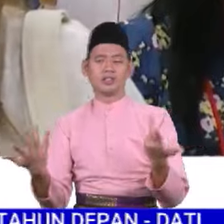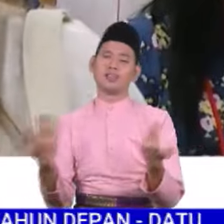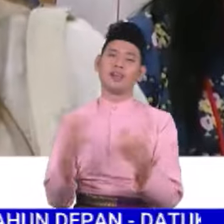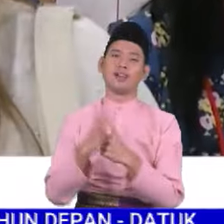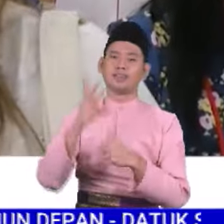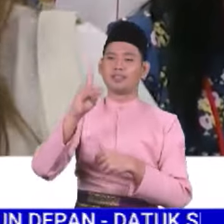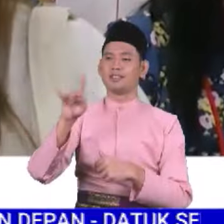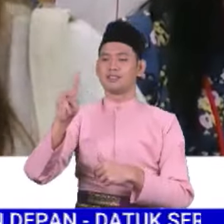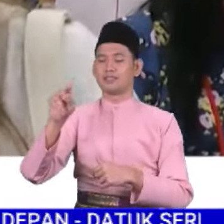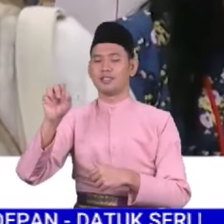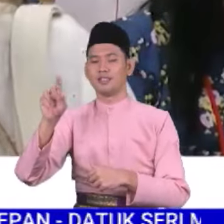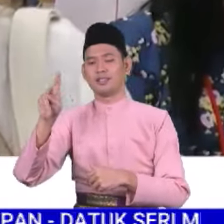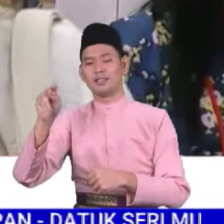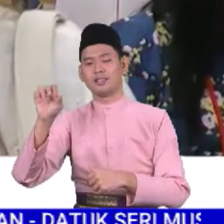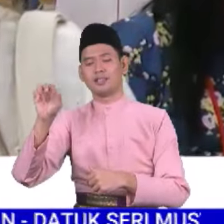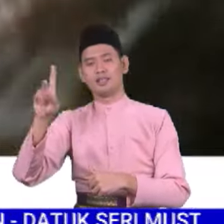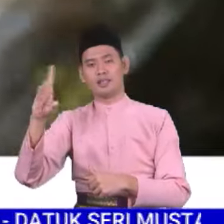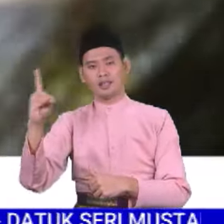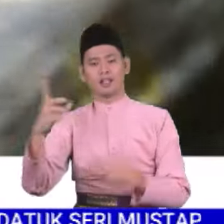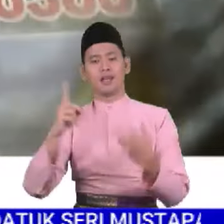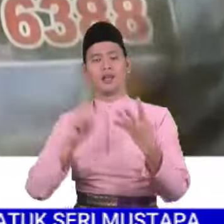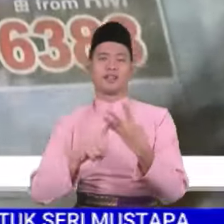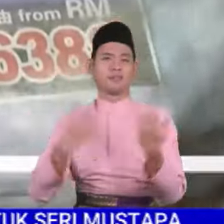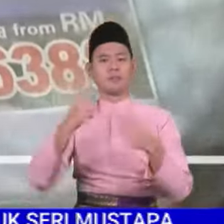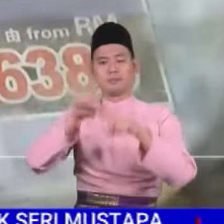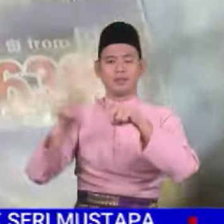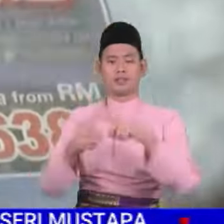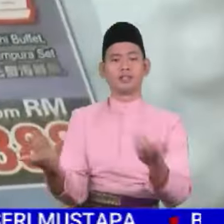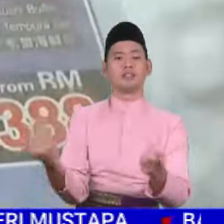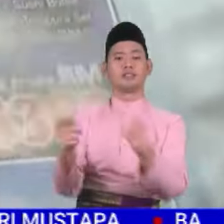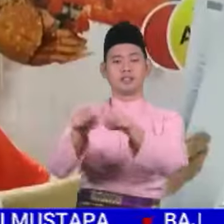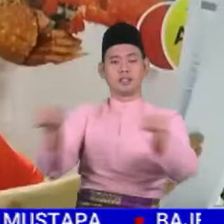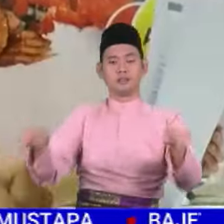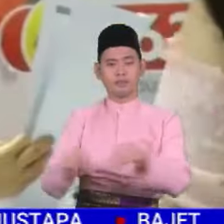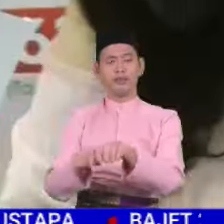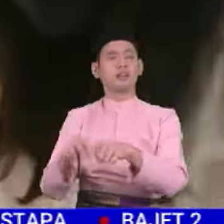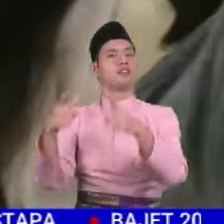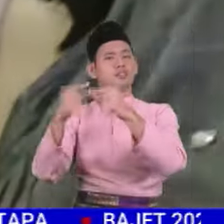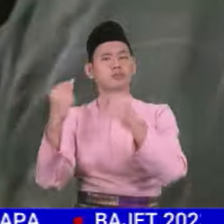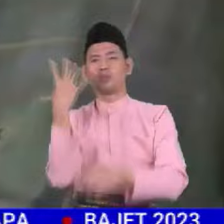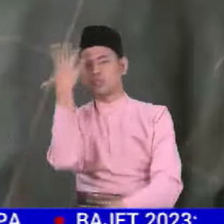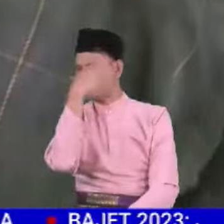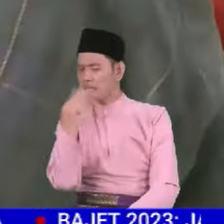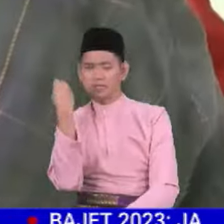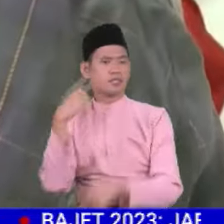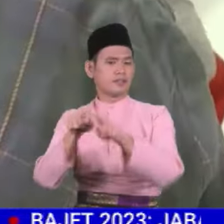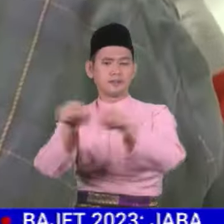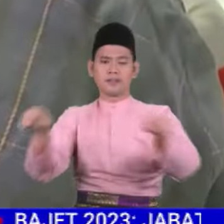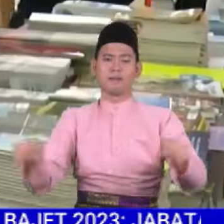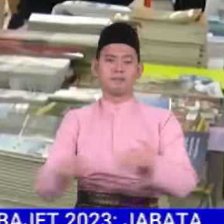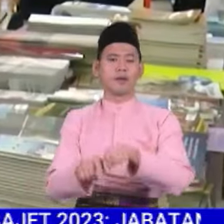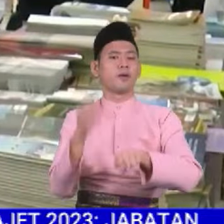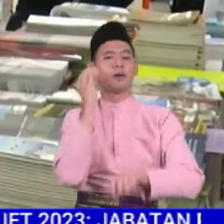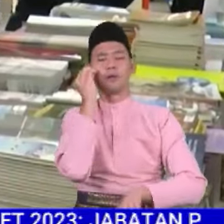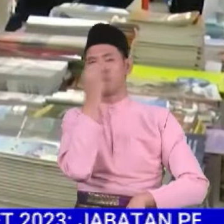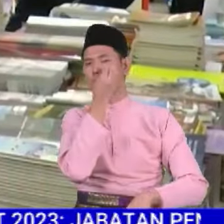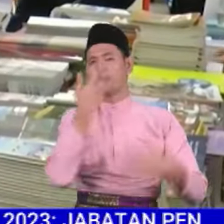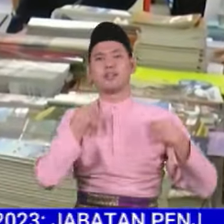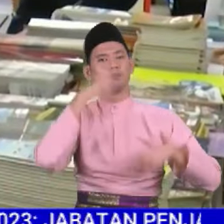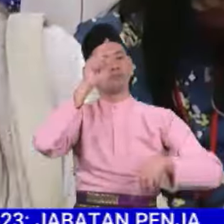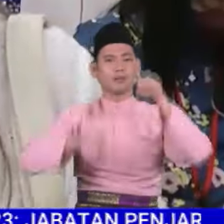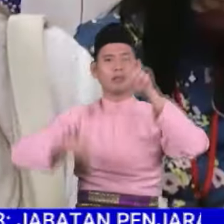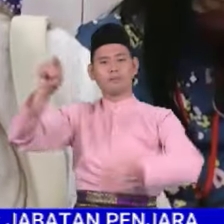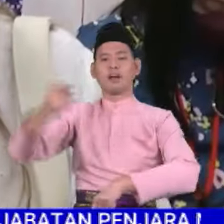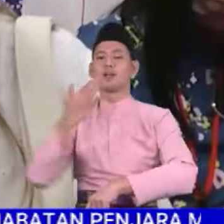Disneyland, Universal Studio yang tak ada dekat Malaysia ni. Dengan scenery Jepun ni cantik sangat. Dia punya bunga macam-macam color